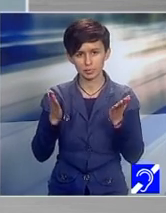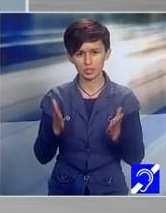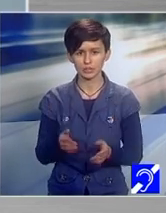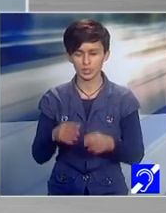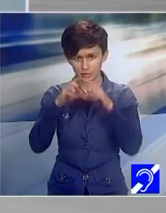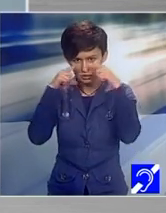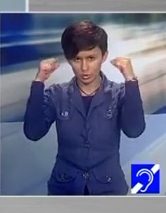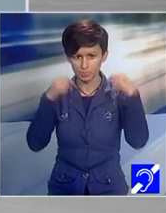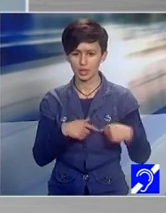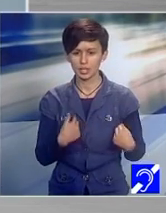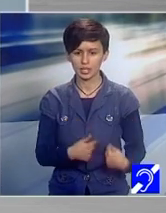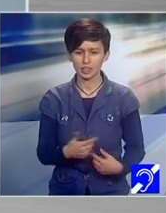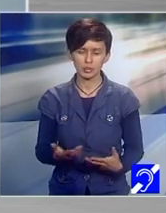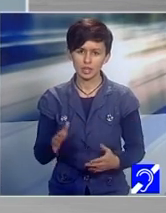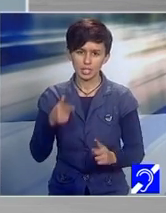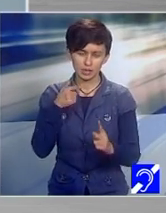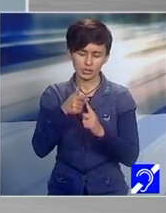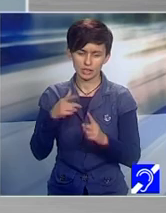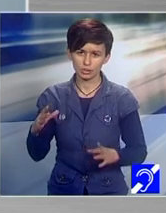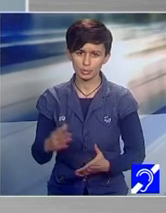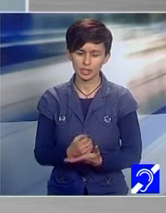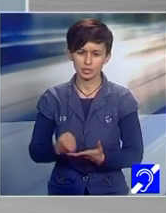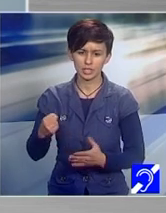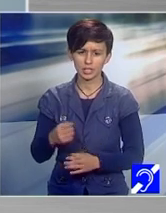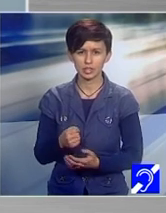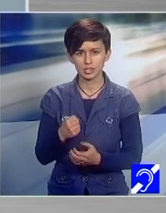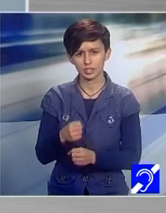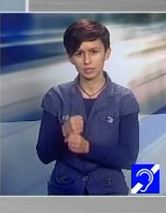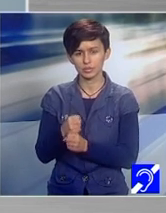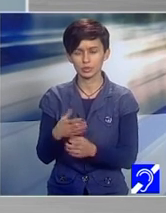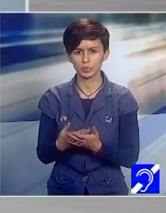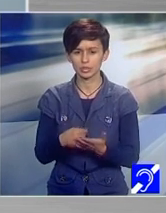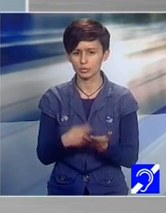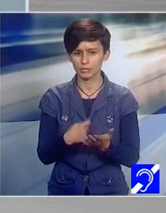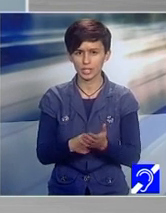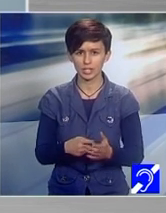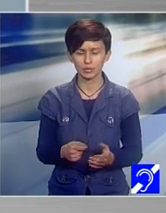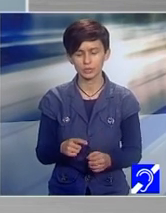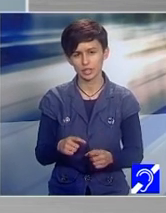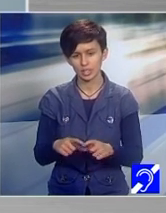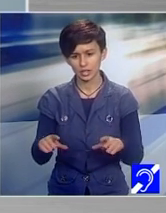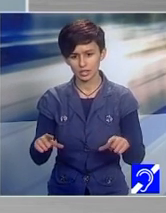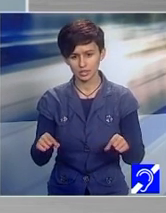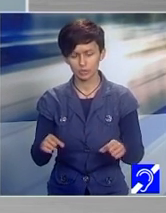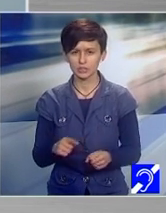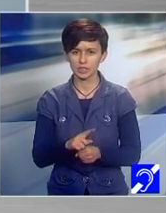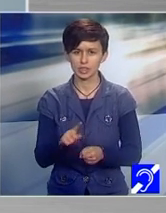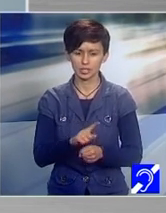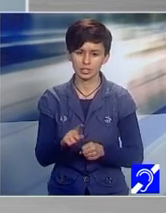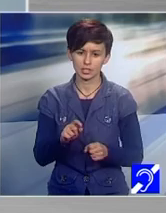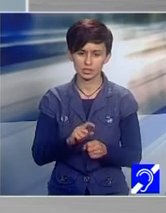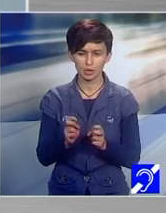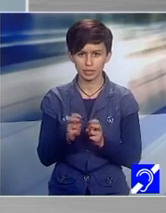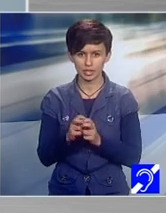bal caritabil, care a avut ca scop strângerea de fonduri pentru achiziționarea unei truse de instrumentar pentru chirurgia